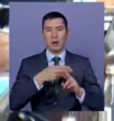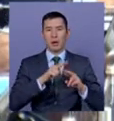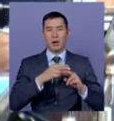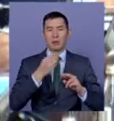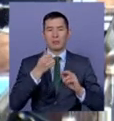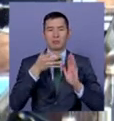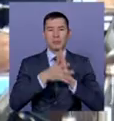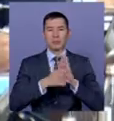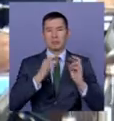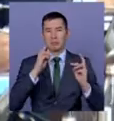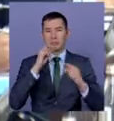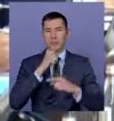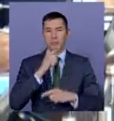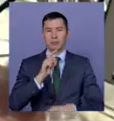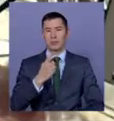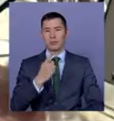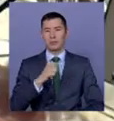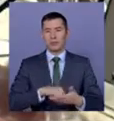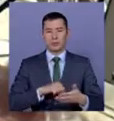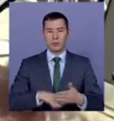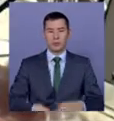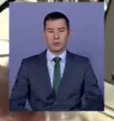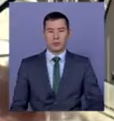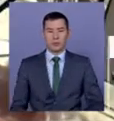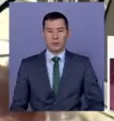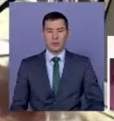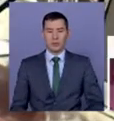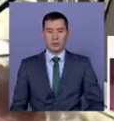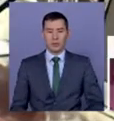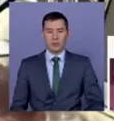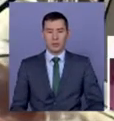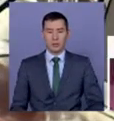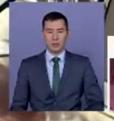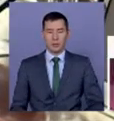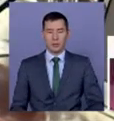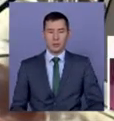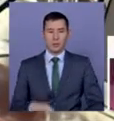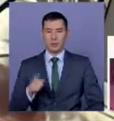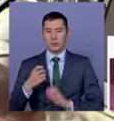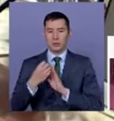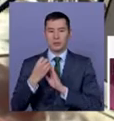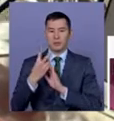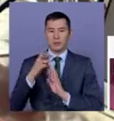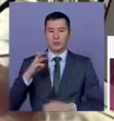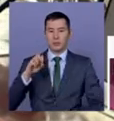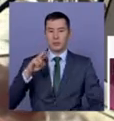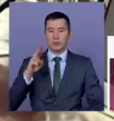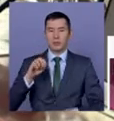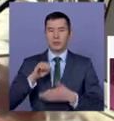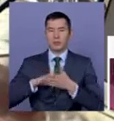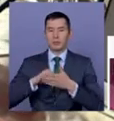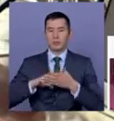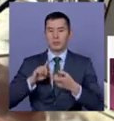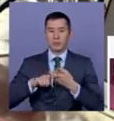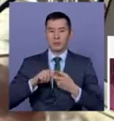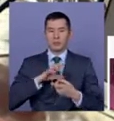Құрметті Асқар Ұзақбайұлы, 11 ай қорытындысы бойынша игерілмеген сома 12 миллиард теңгені құрады. Бұның негізгі себебі вегетациялық